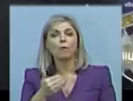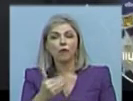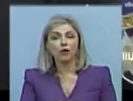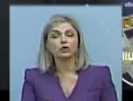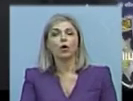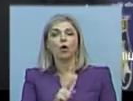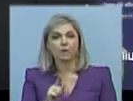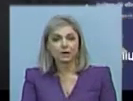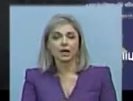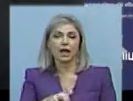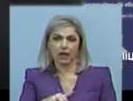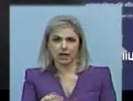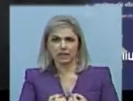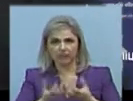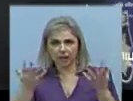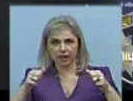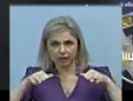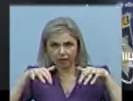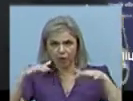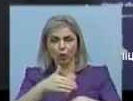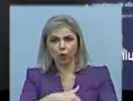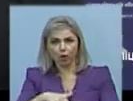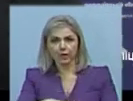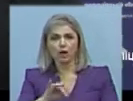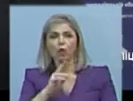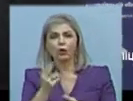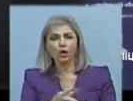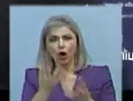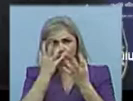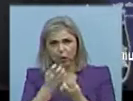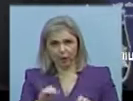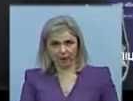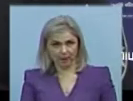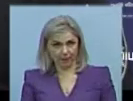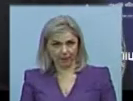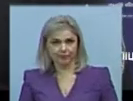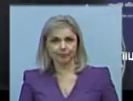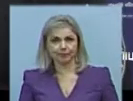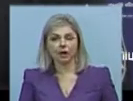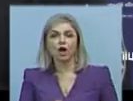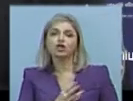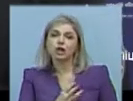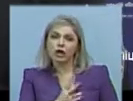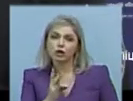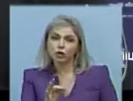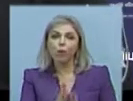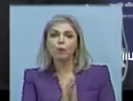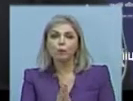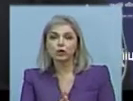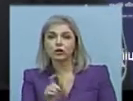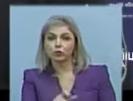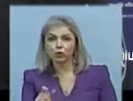йдіть освітленою вулицею і необхідно уникати неосвітлених місць. Бажано попросити когось з рідних, щоб